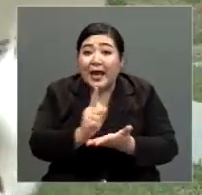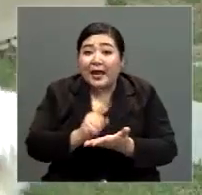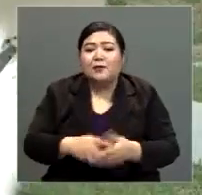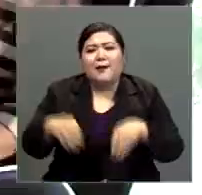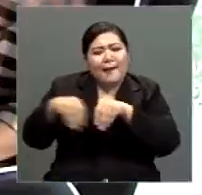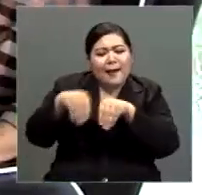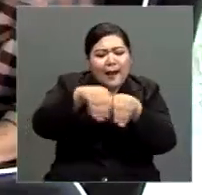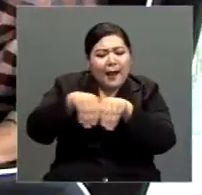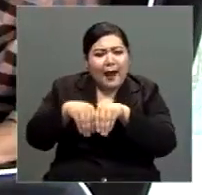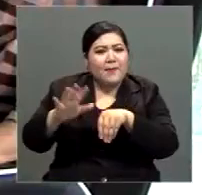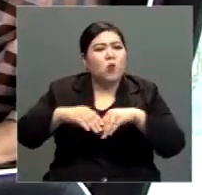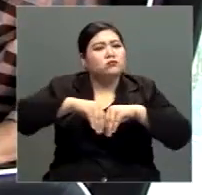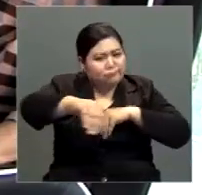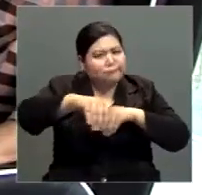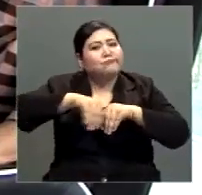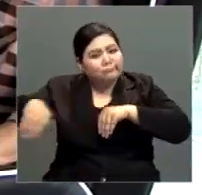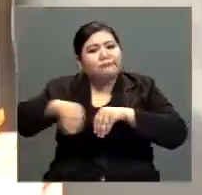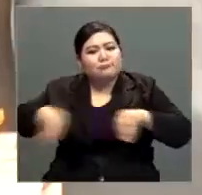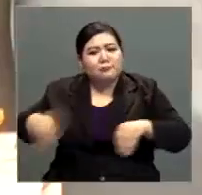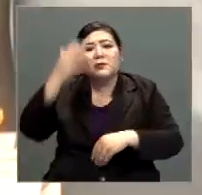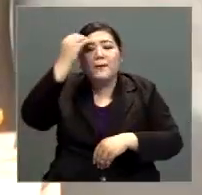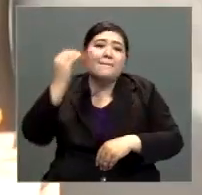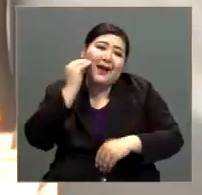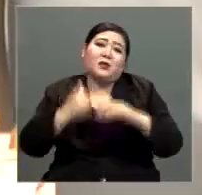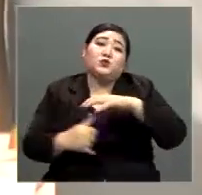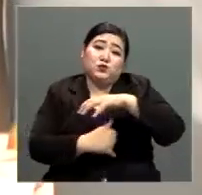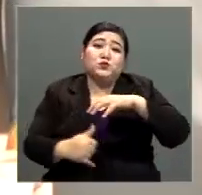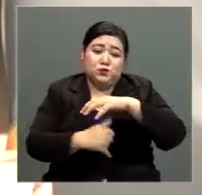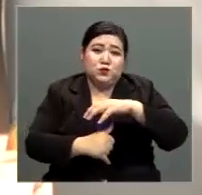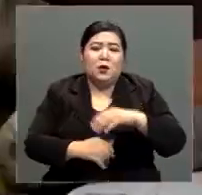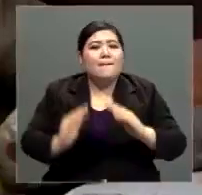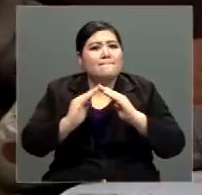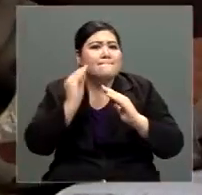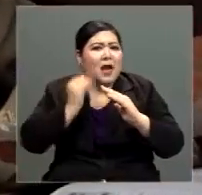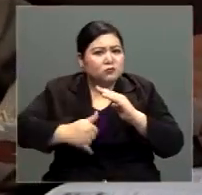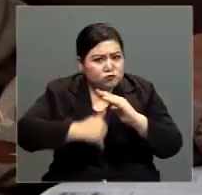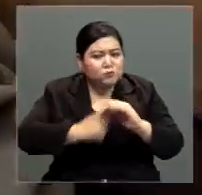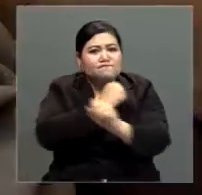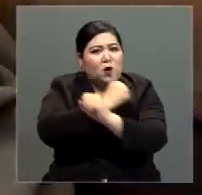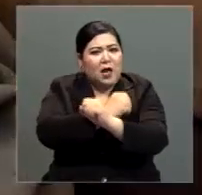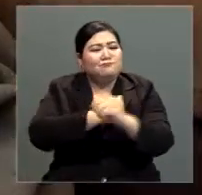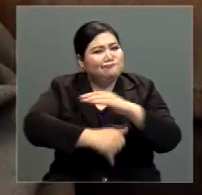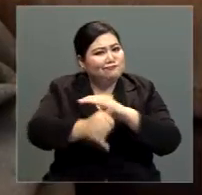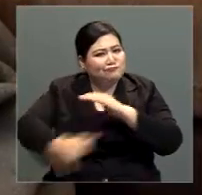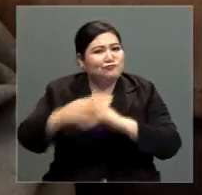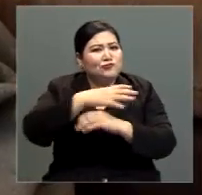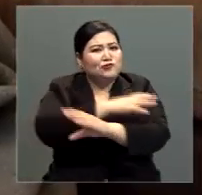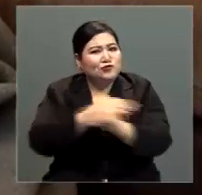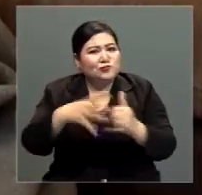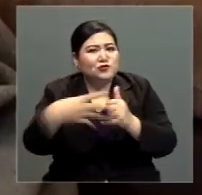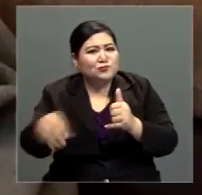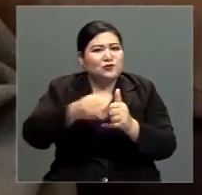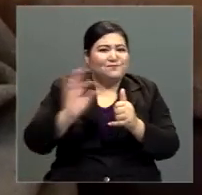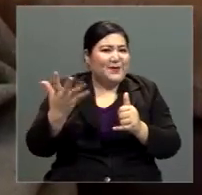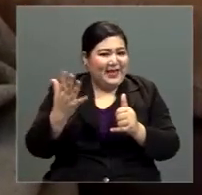มหรือ social distancing ที่เราต้องอยู่บ้านกันมากขึ้นเป็นการอยู่บ้านหยุดเชื้อเพื่อชาติที่ทำให้ค่าใช้จ่ายในบ้าน